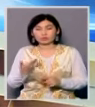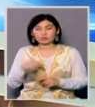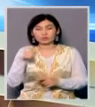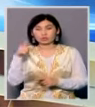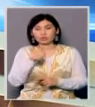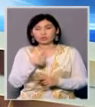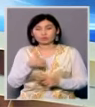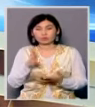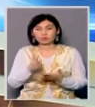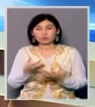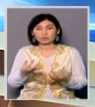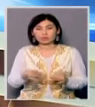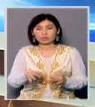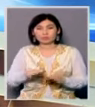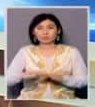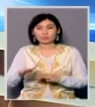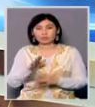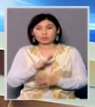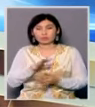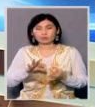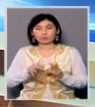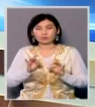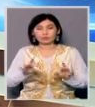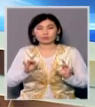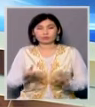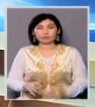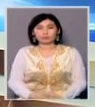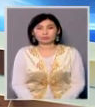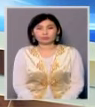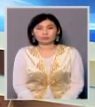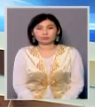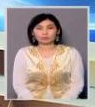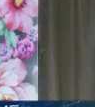30-летнего юбилея независимости страны. Подробнее в следующем сюжете.